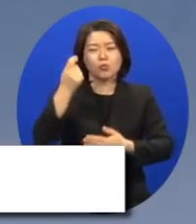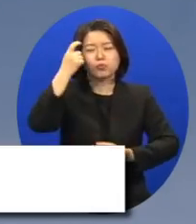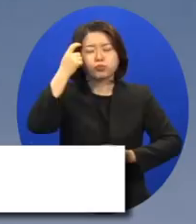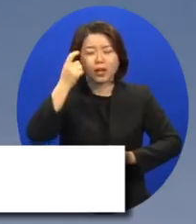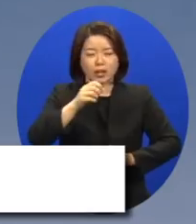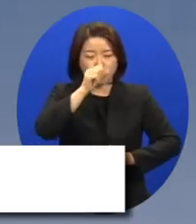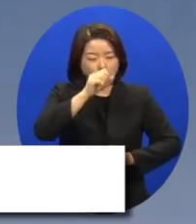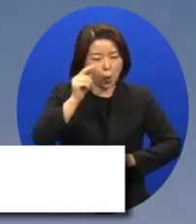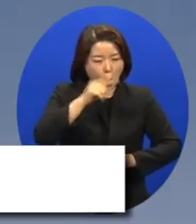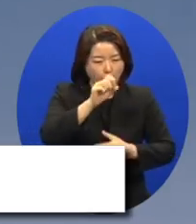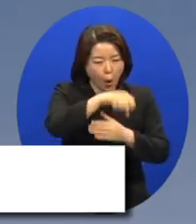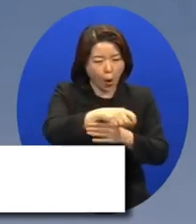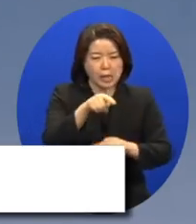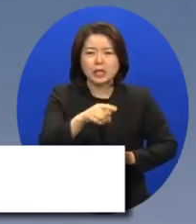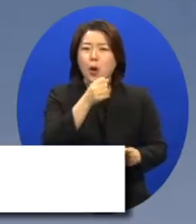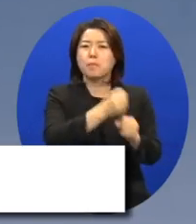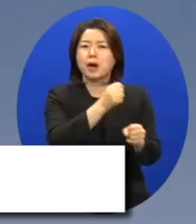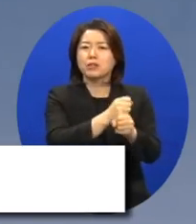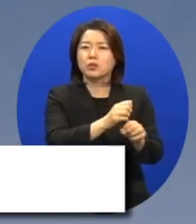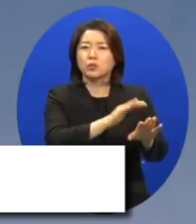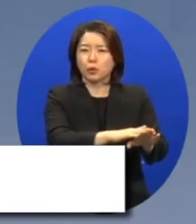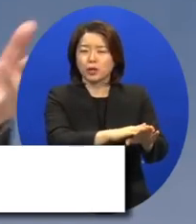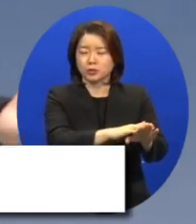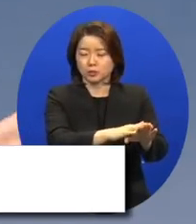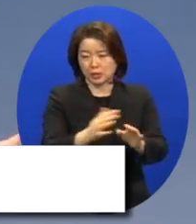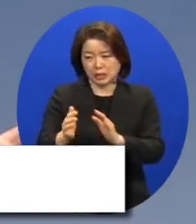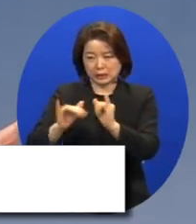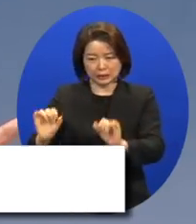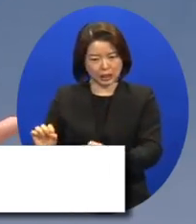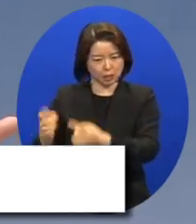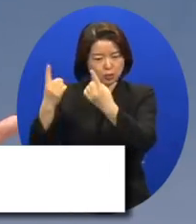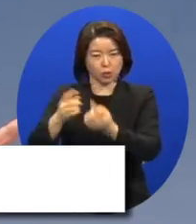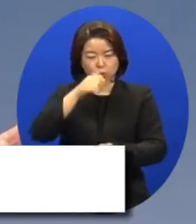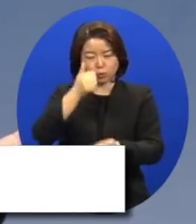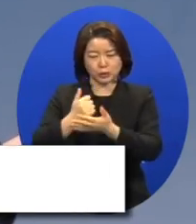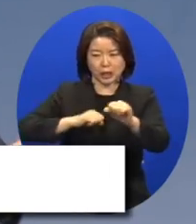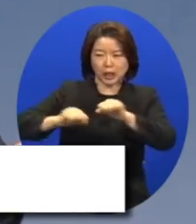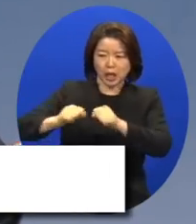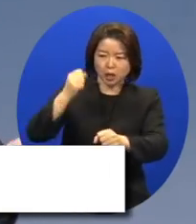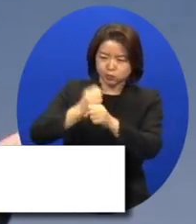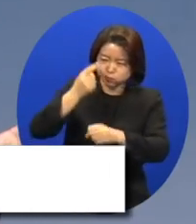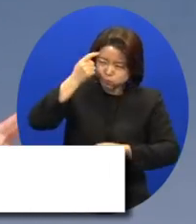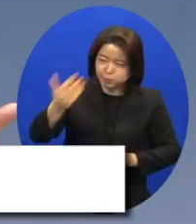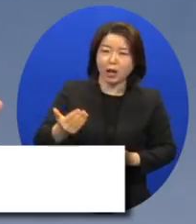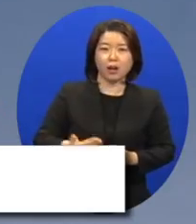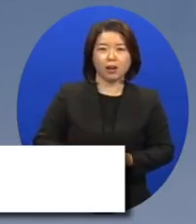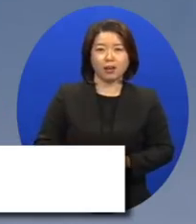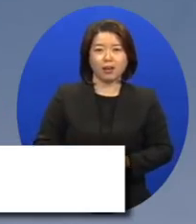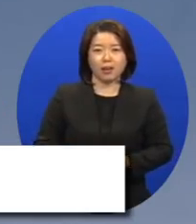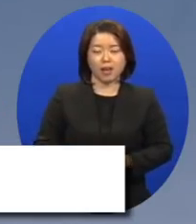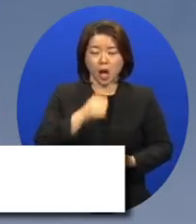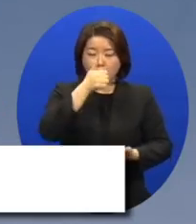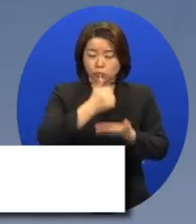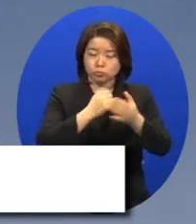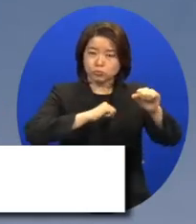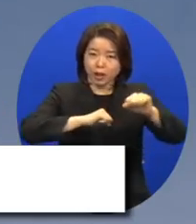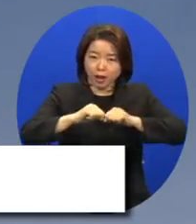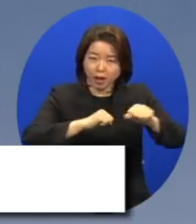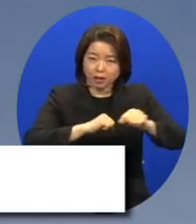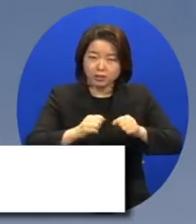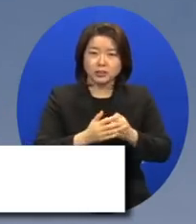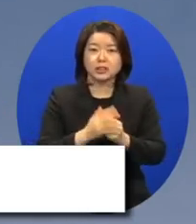만드셔서 사람으로 하여금 죄를 짓게 만들었느냐 죄 짓는 것이